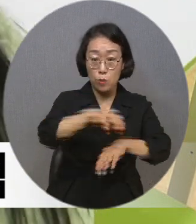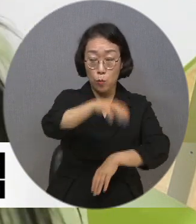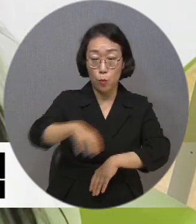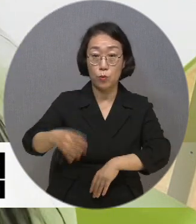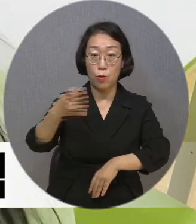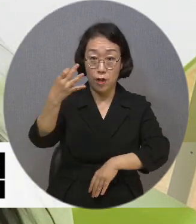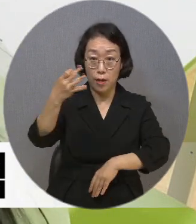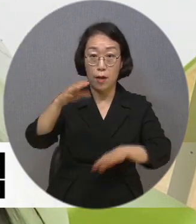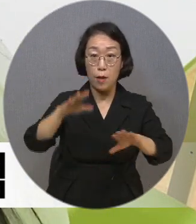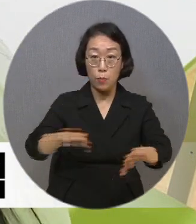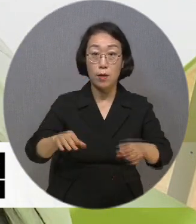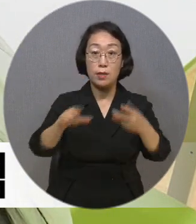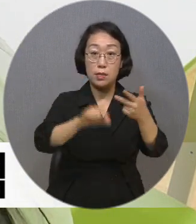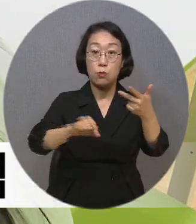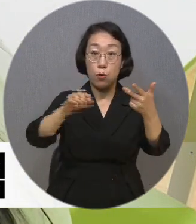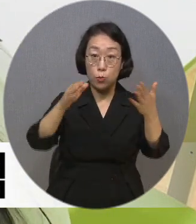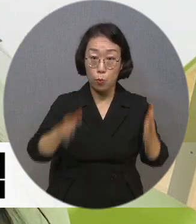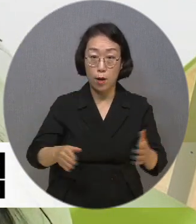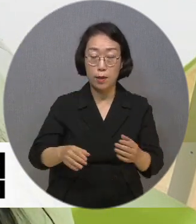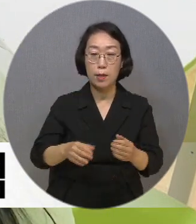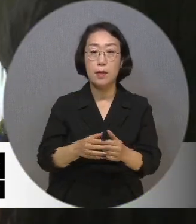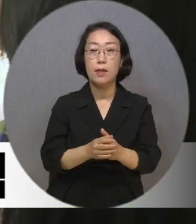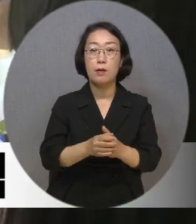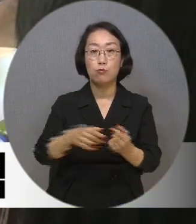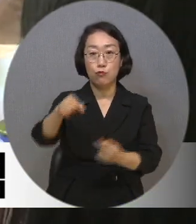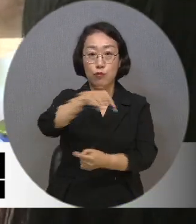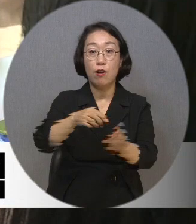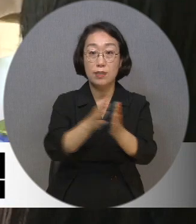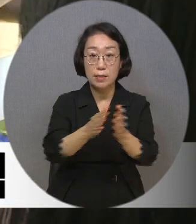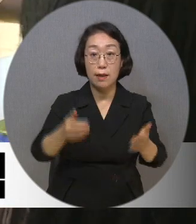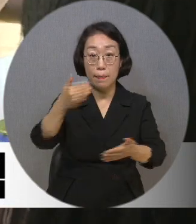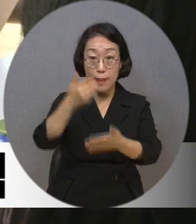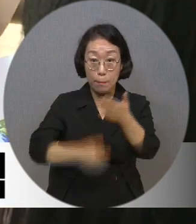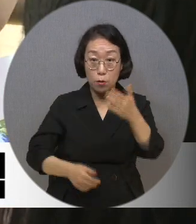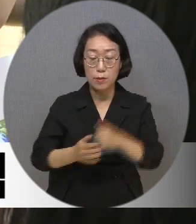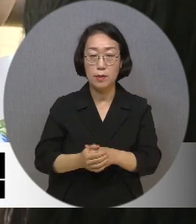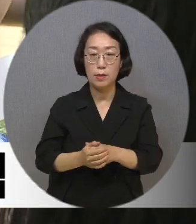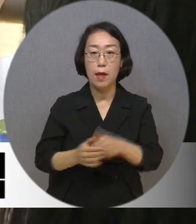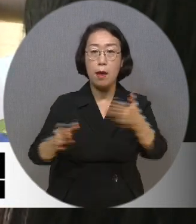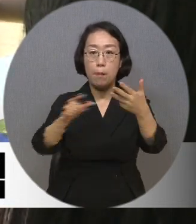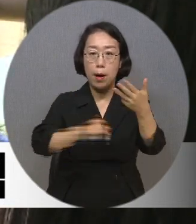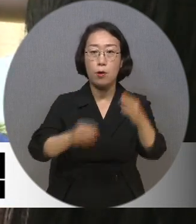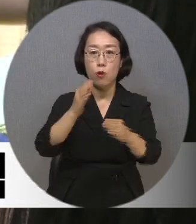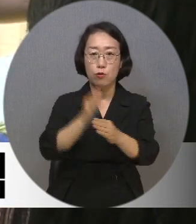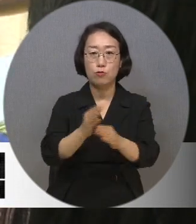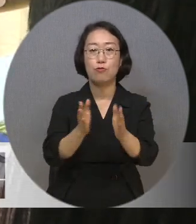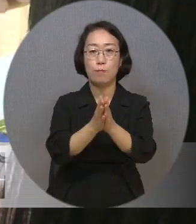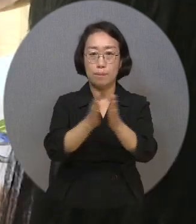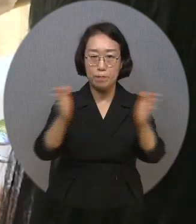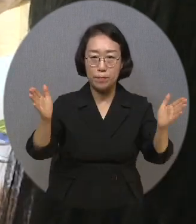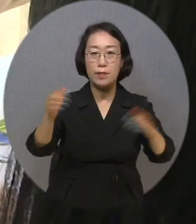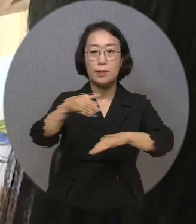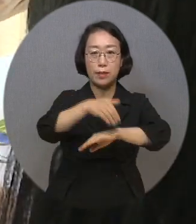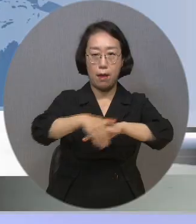시도는 이달 중으로 긴급돌봄센터를 운영하고 나머지 3개 시도는 다음 달 중에 개소할